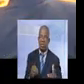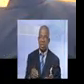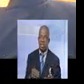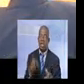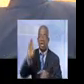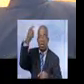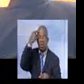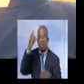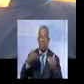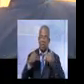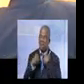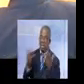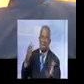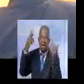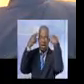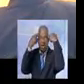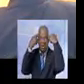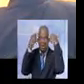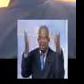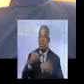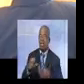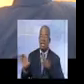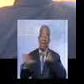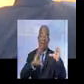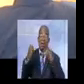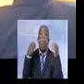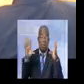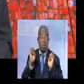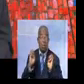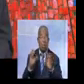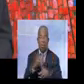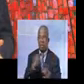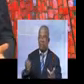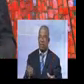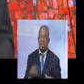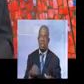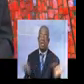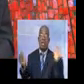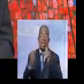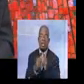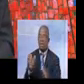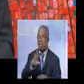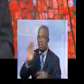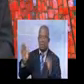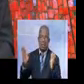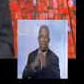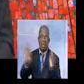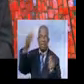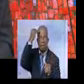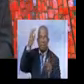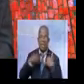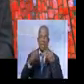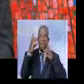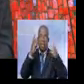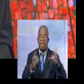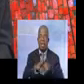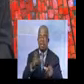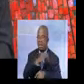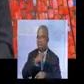le gouvernement n'a de cesse de consentir des efforts. Selon le porte-parole du gouvernement, le Conseil a décidé de la mise en œuvre